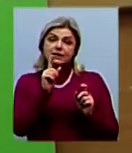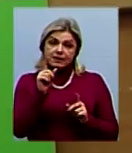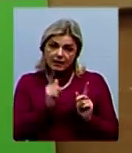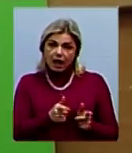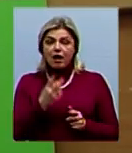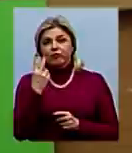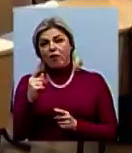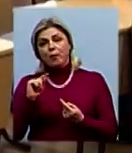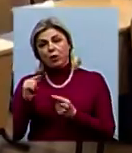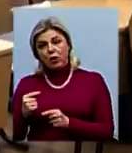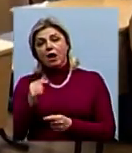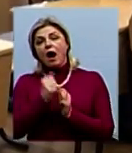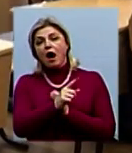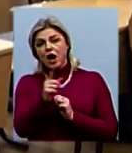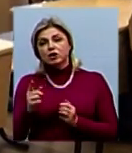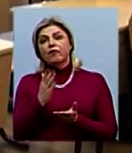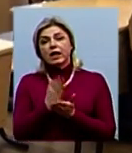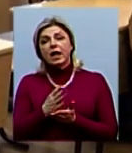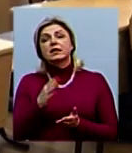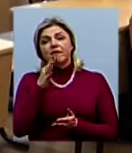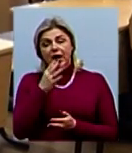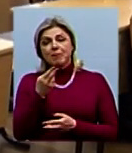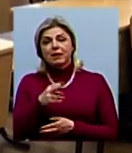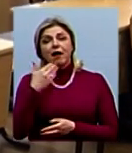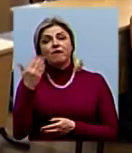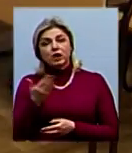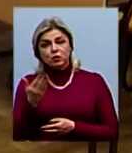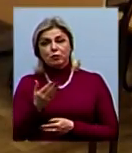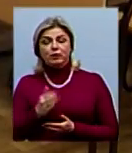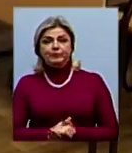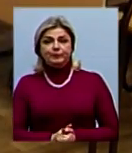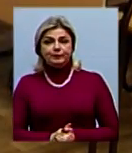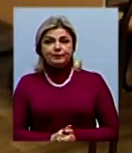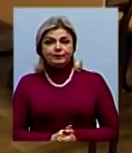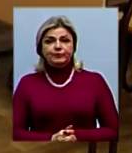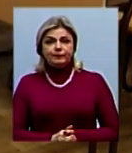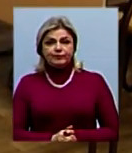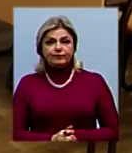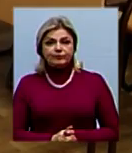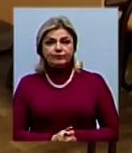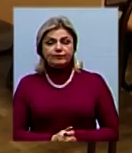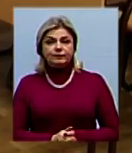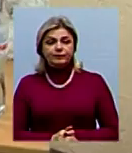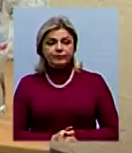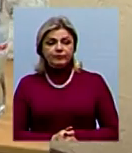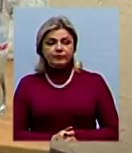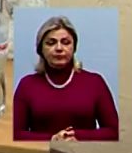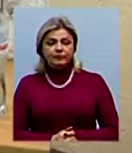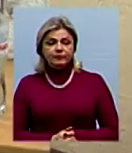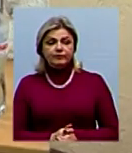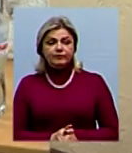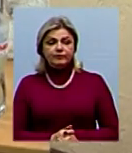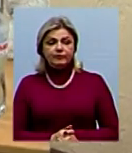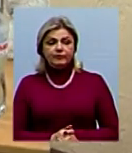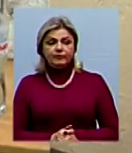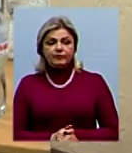є по 2 хвилини для вступу і по 1 для висновку. Вільна дискусія з аргументами і запитаннями триває 12 хвилин. Можемо